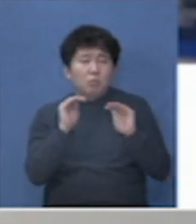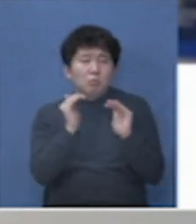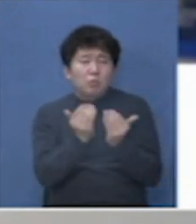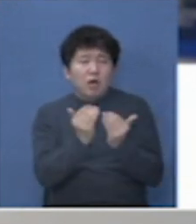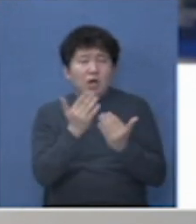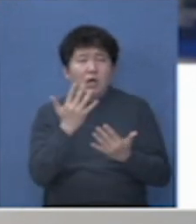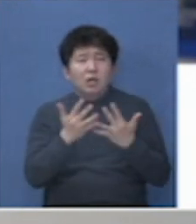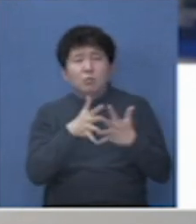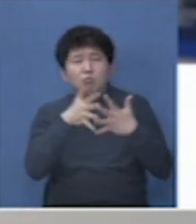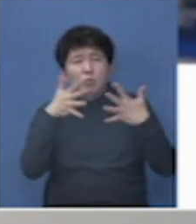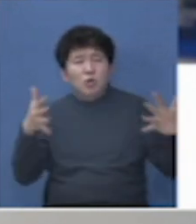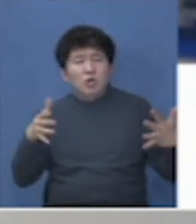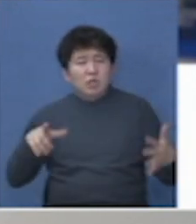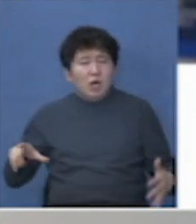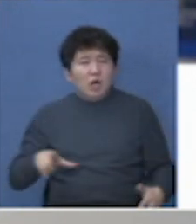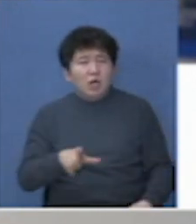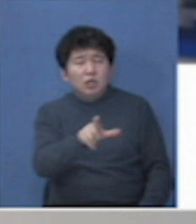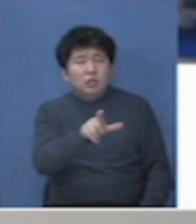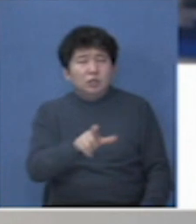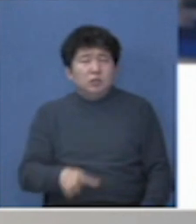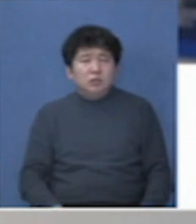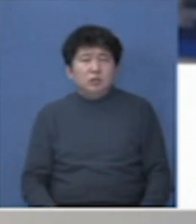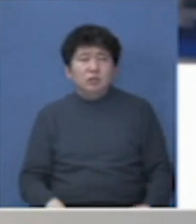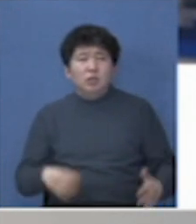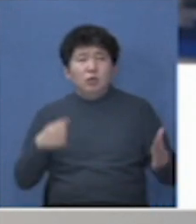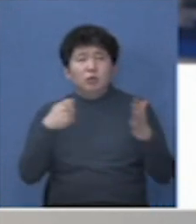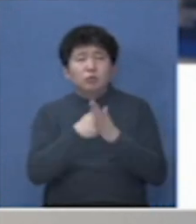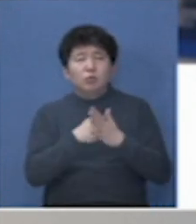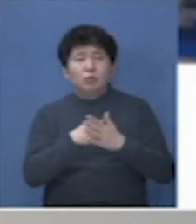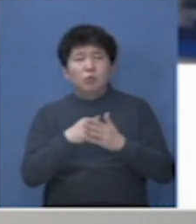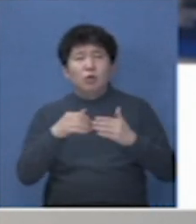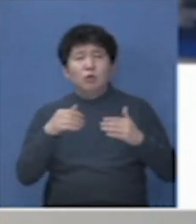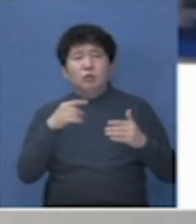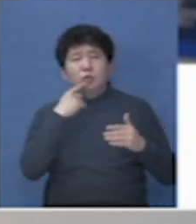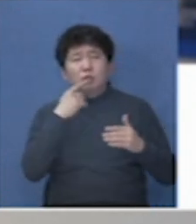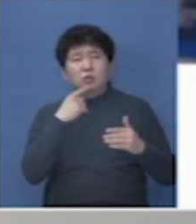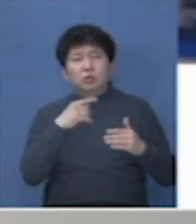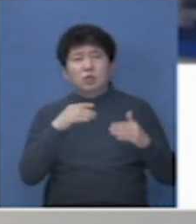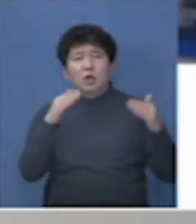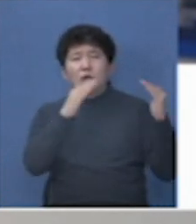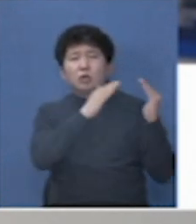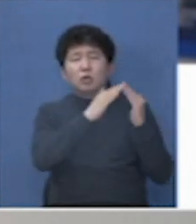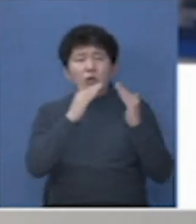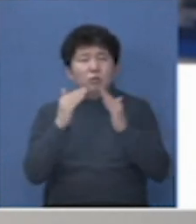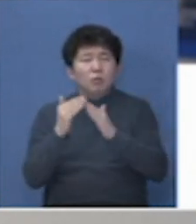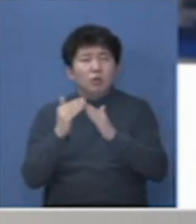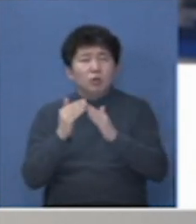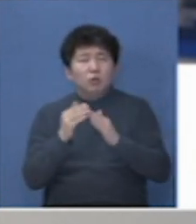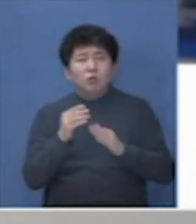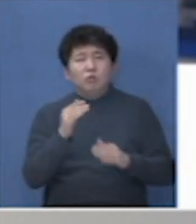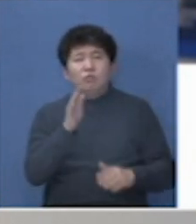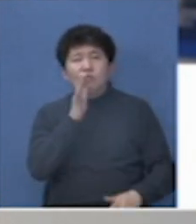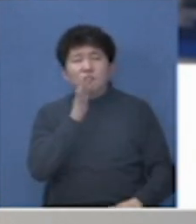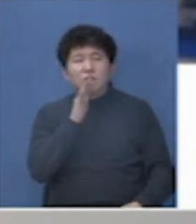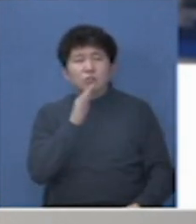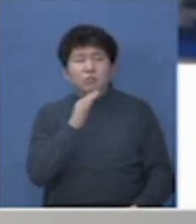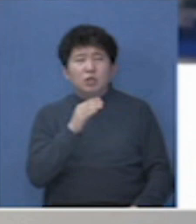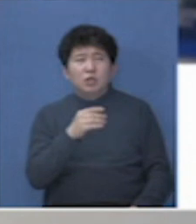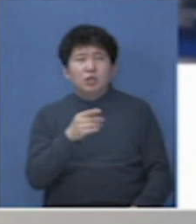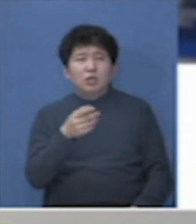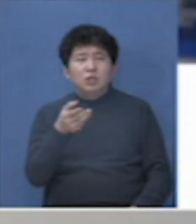будет время добегания этой волны до населенных пунктов. Это будет время для подготовки населения,